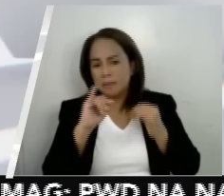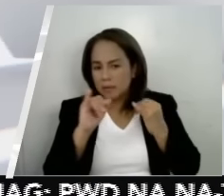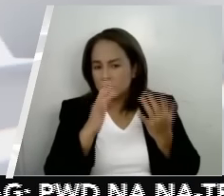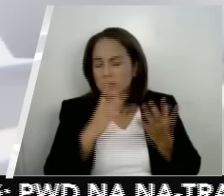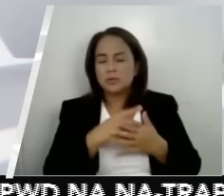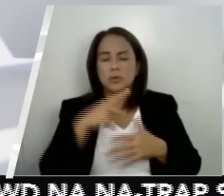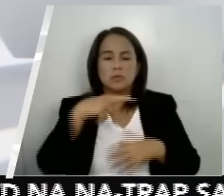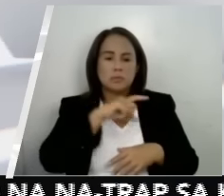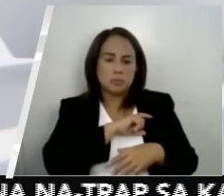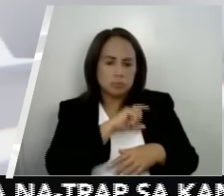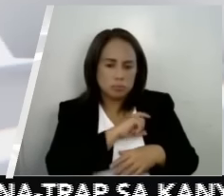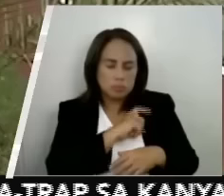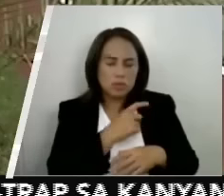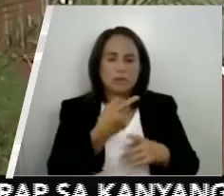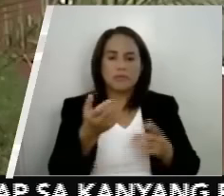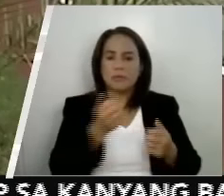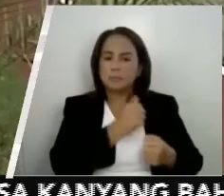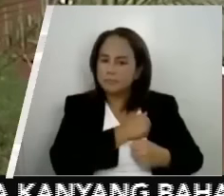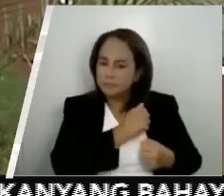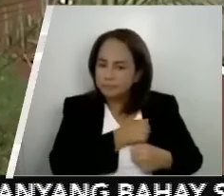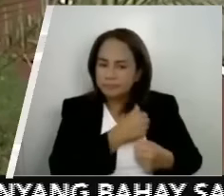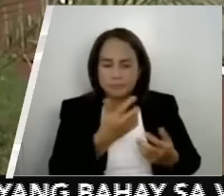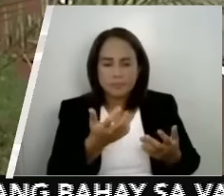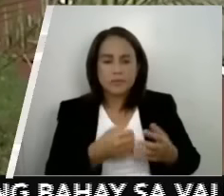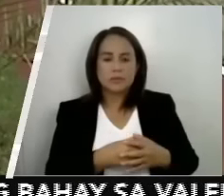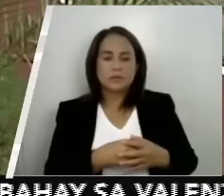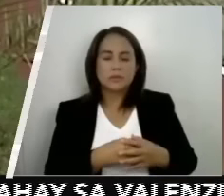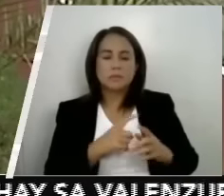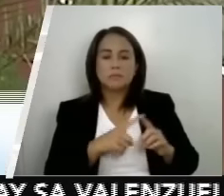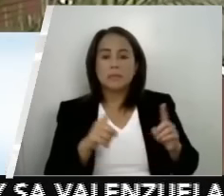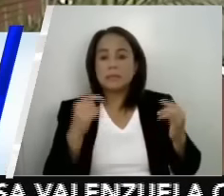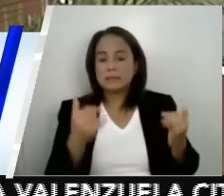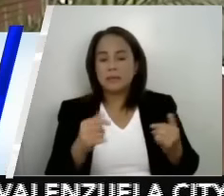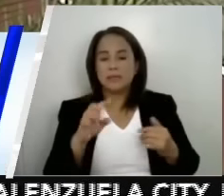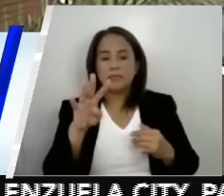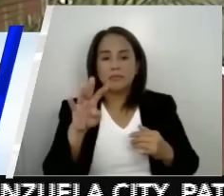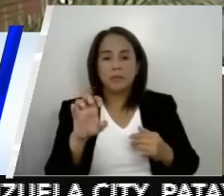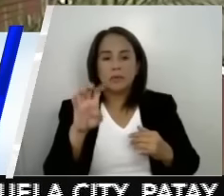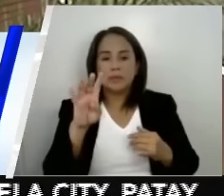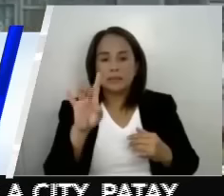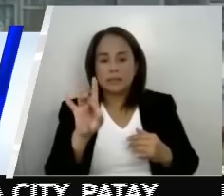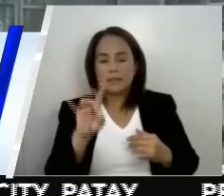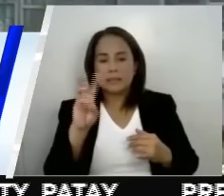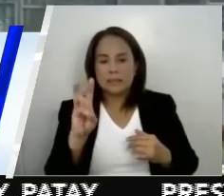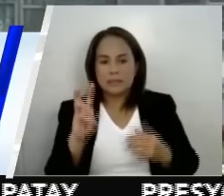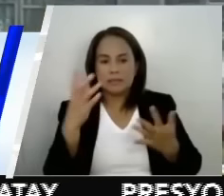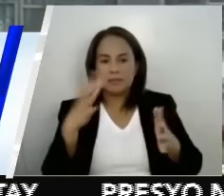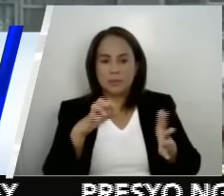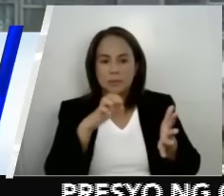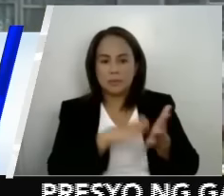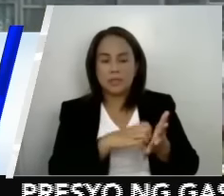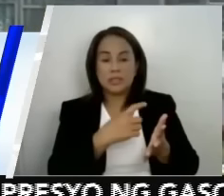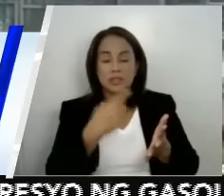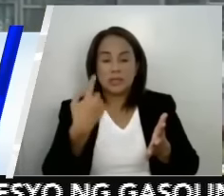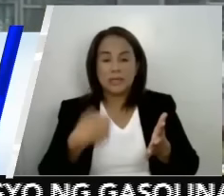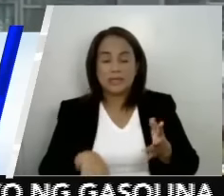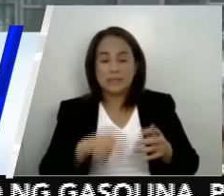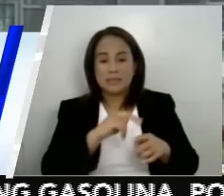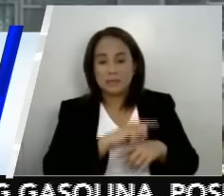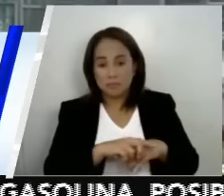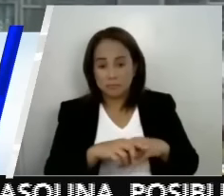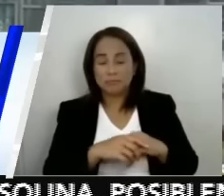the Armed Forces of the Philippines. Pero sa ngayon, 486 pa lang daw ang naka-enroll na Chinese national sa universidad. Ang